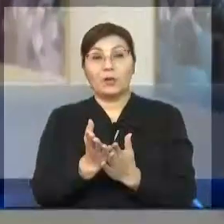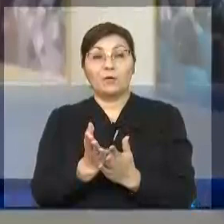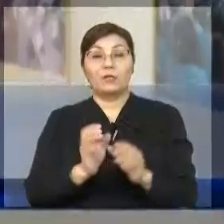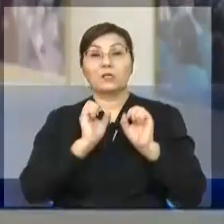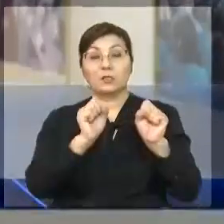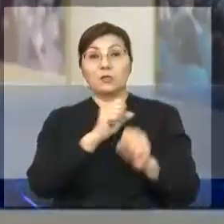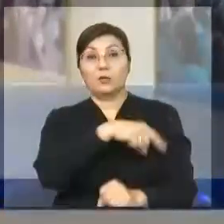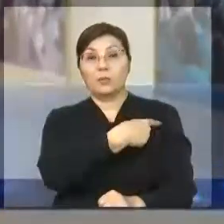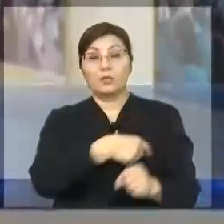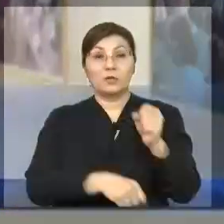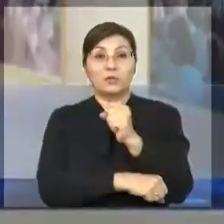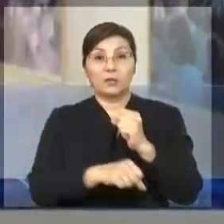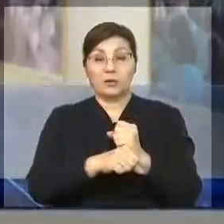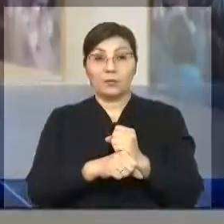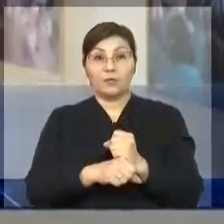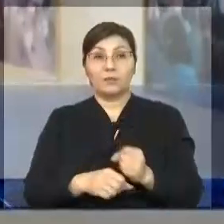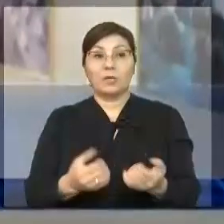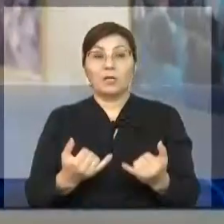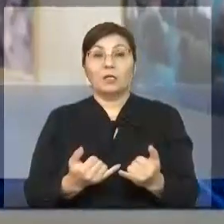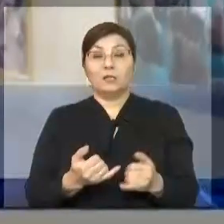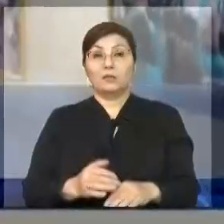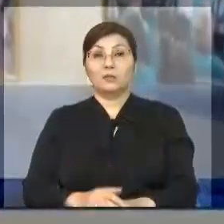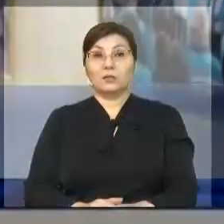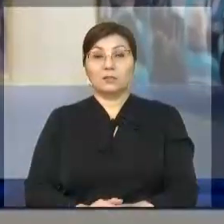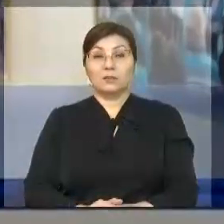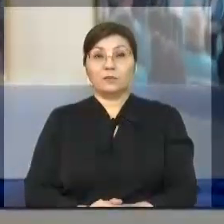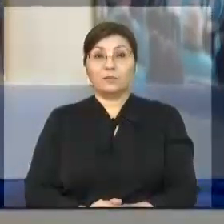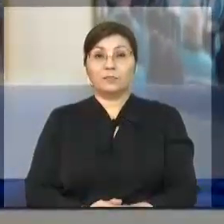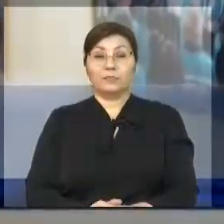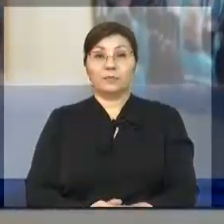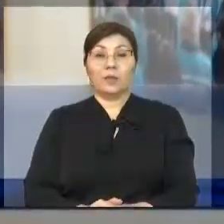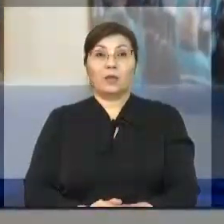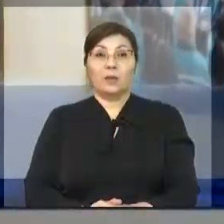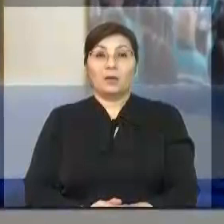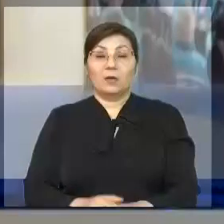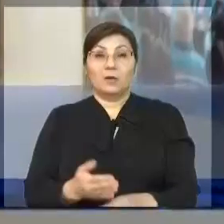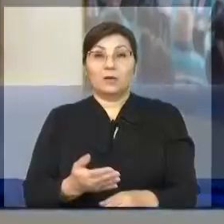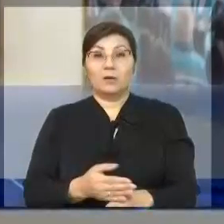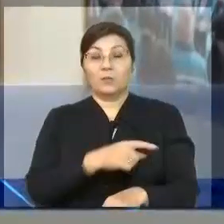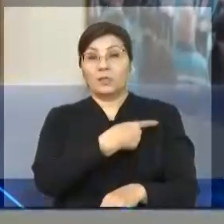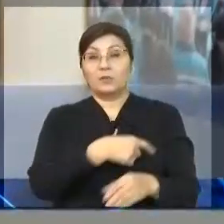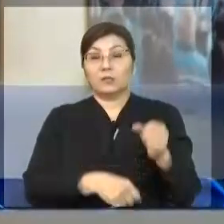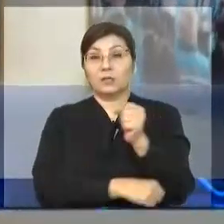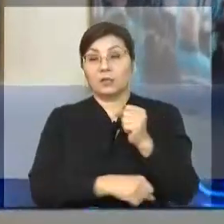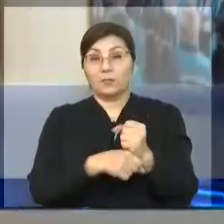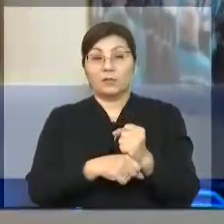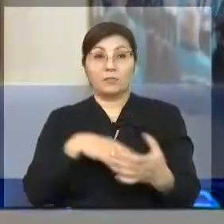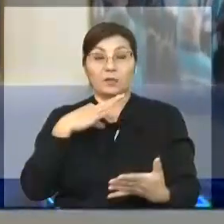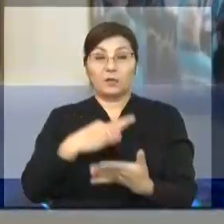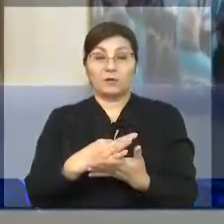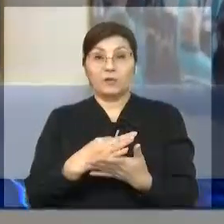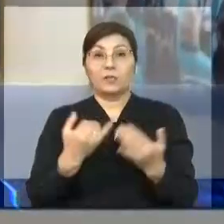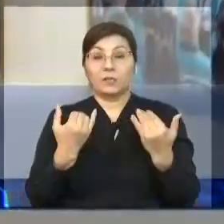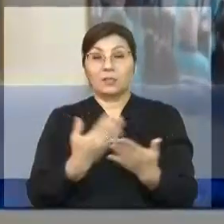в данном случае финансовое, так сказать, бремя на их плечи не ложится, также и не ложится на медицинские организации. То есть если